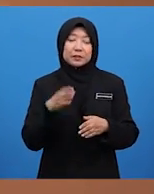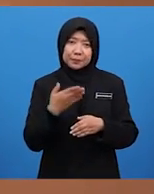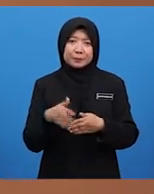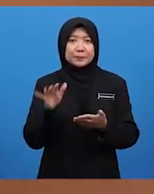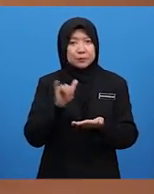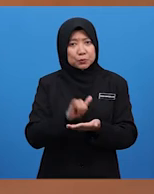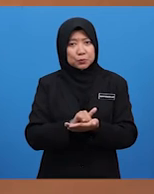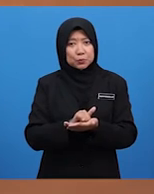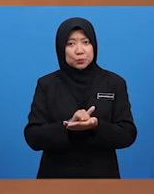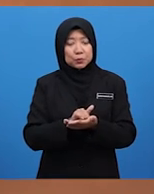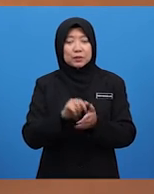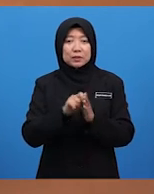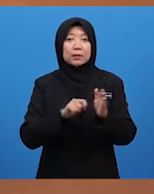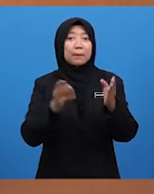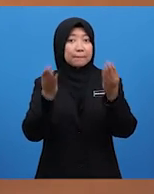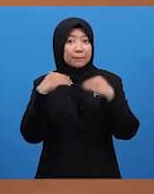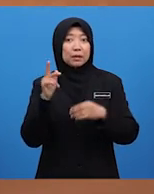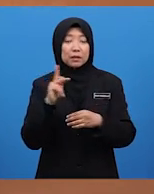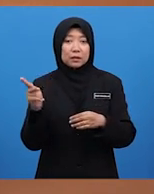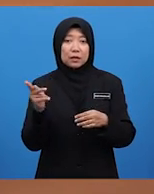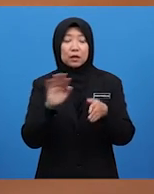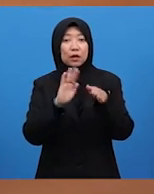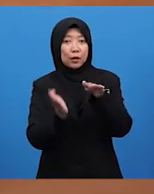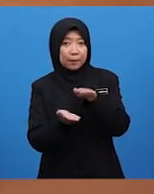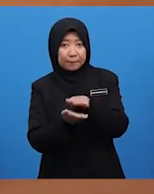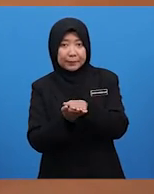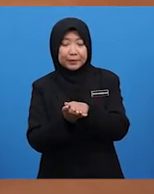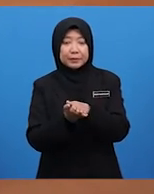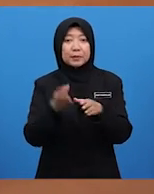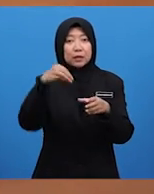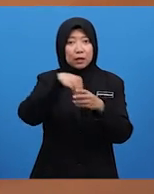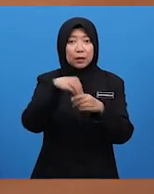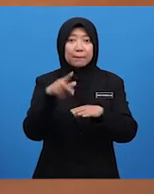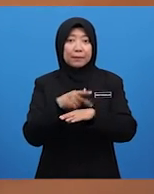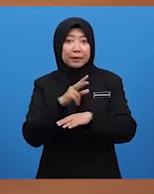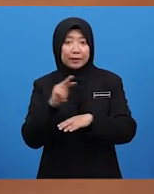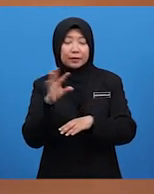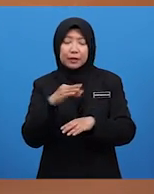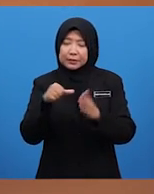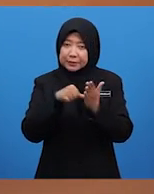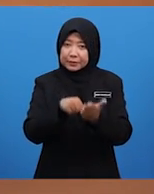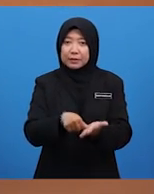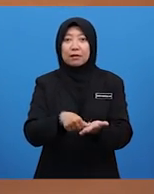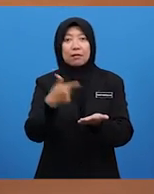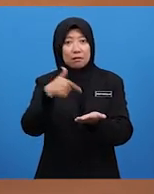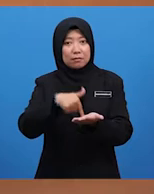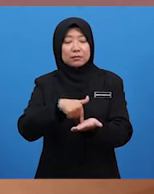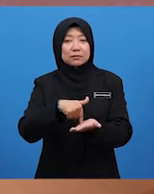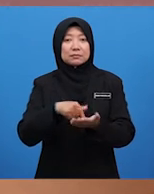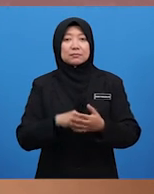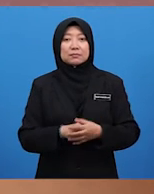itu, terbalikkan lapik ke sebelah dalam pakaian dan tekan lagi sekali.